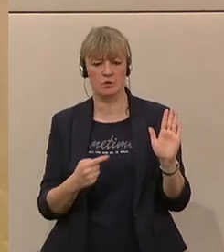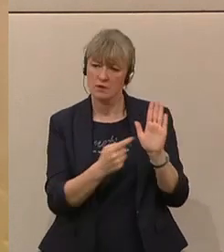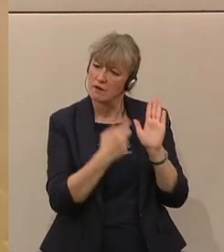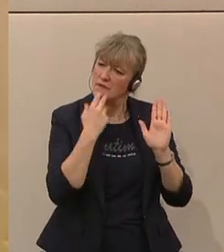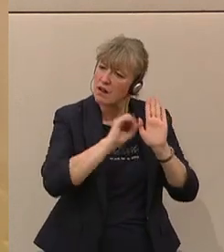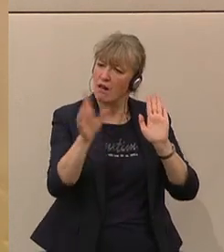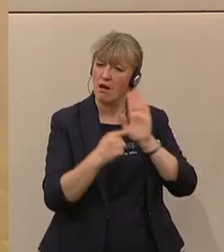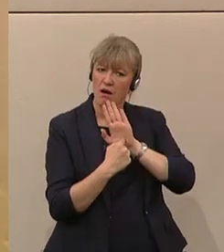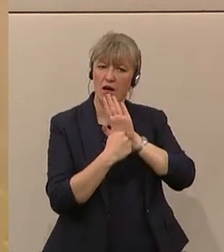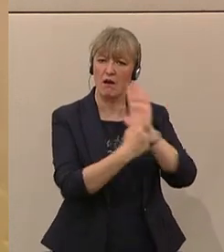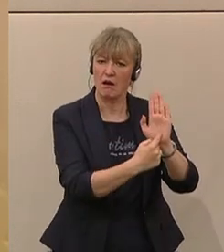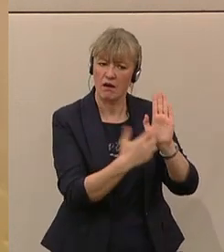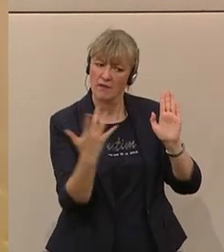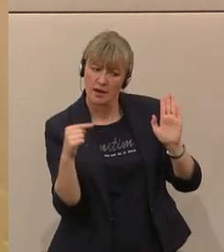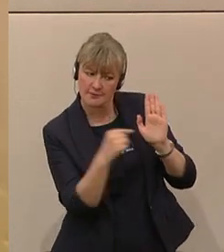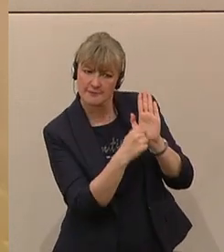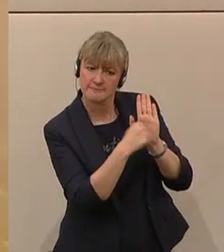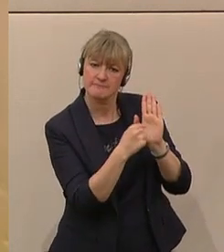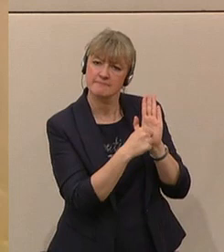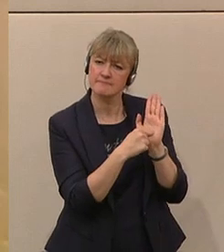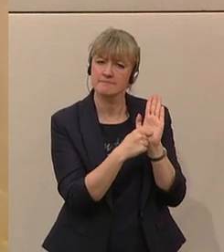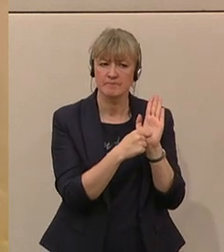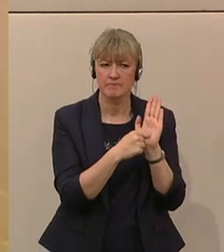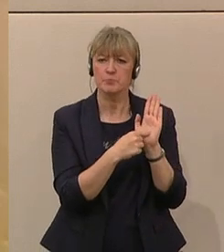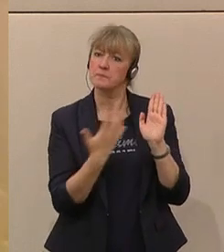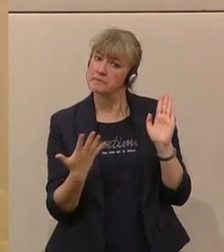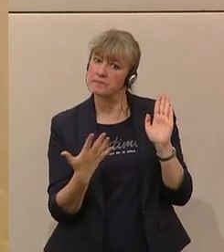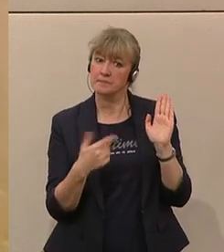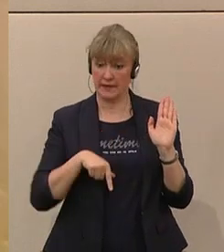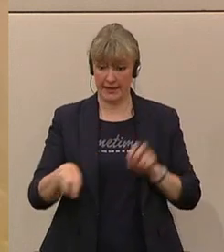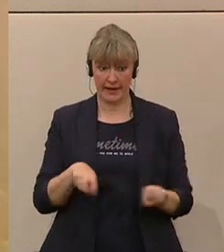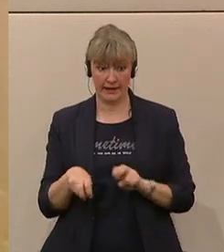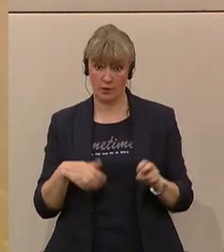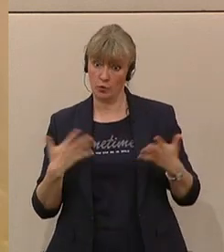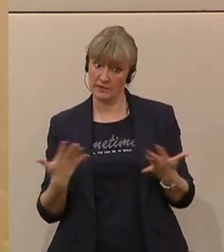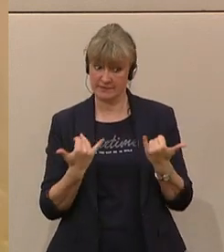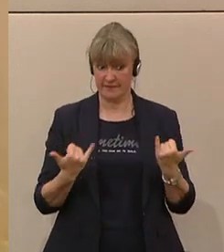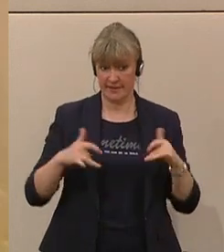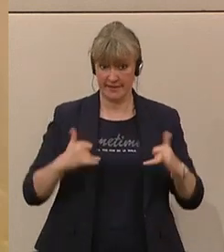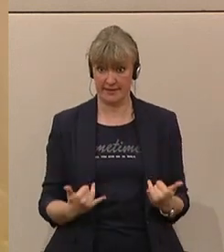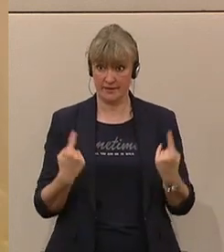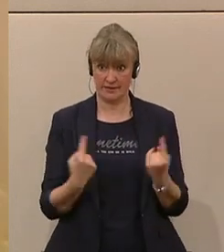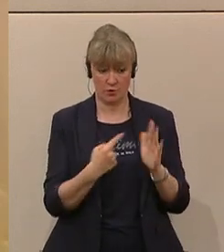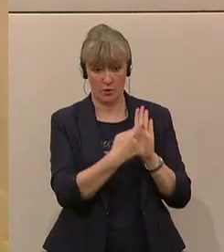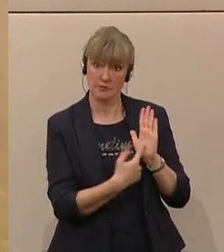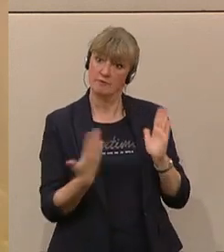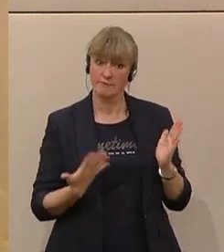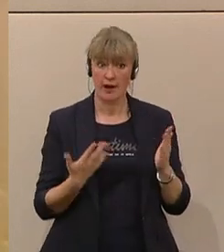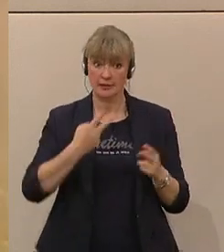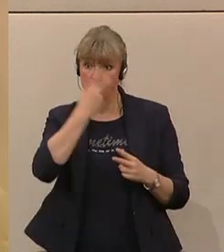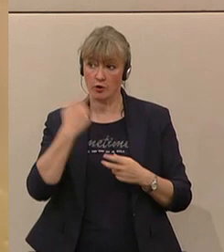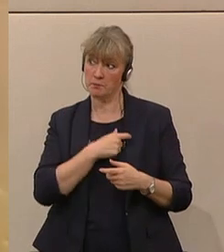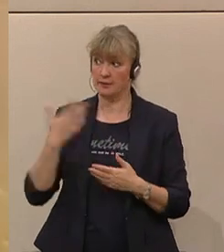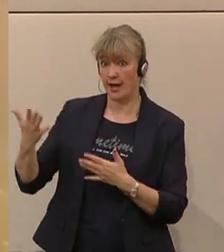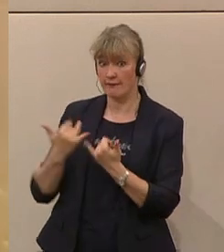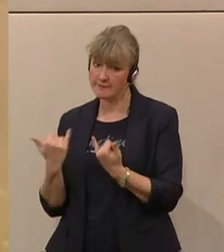klarzustellen und auszuleuchten, wo steht diese Regierung, wo steht die Österreichische